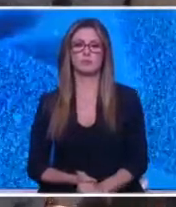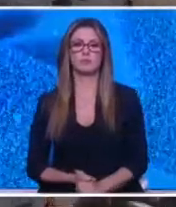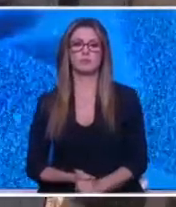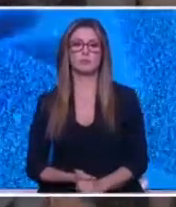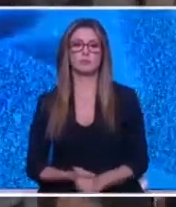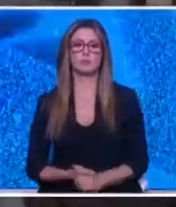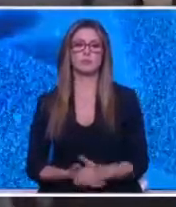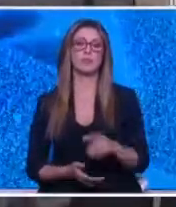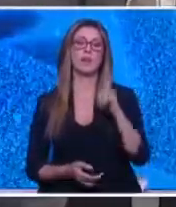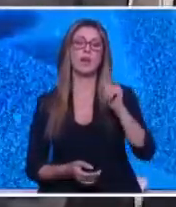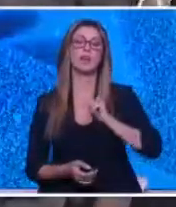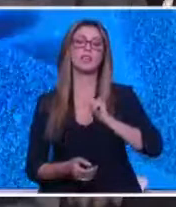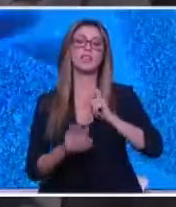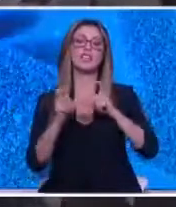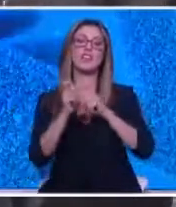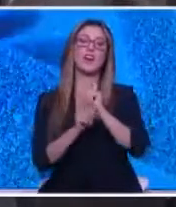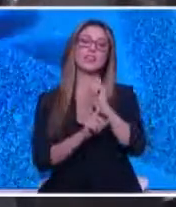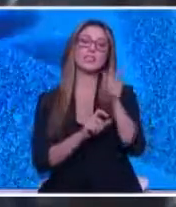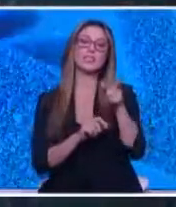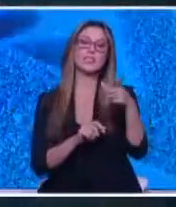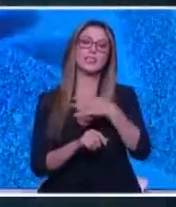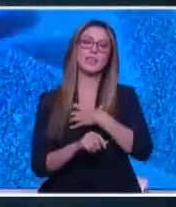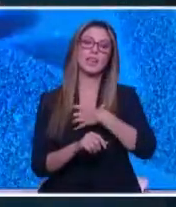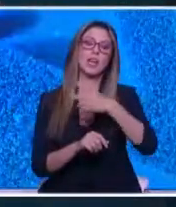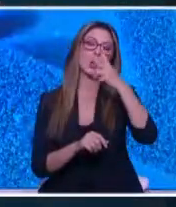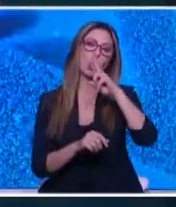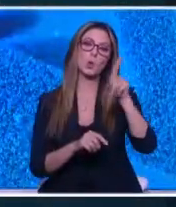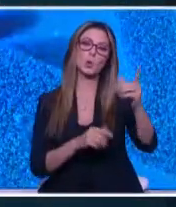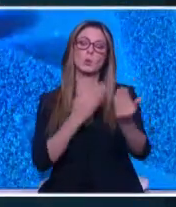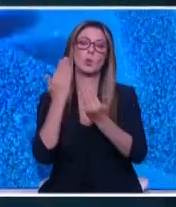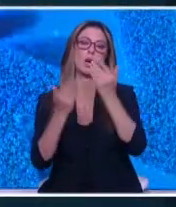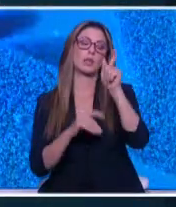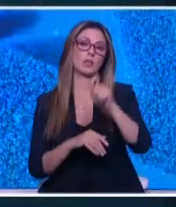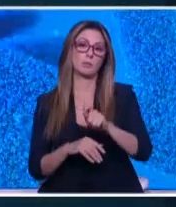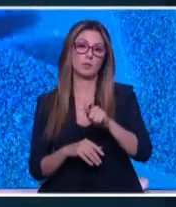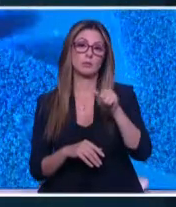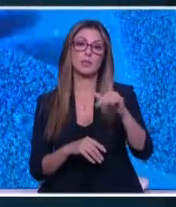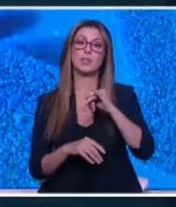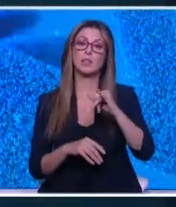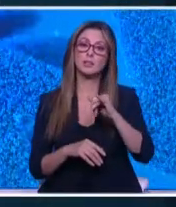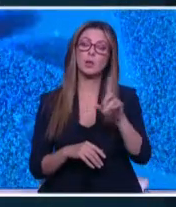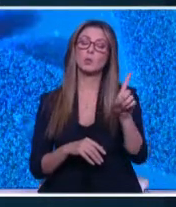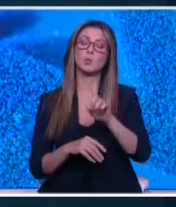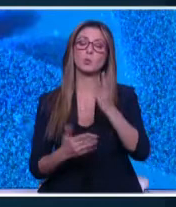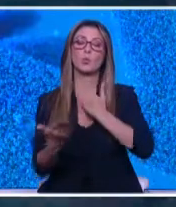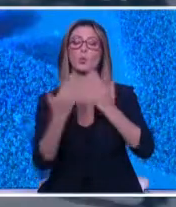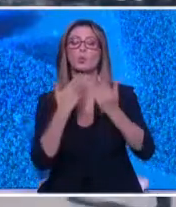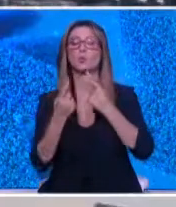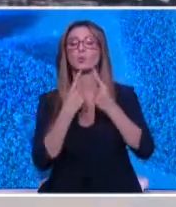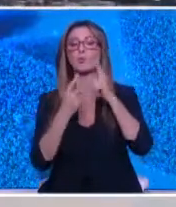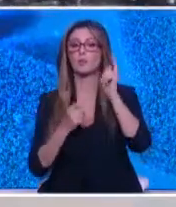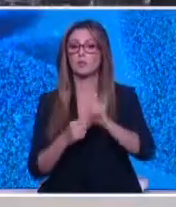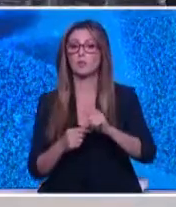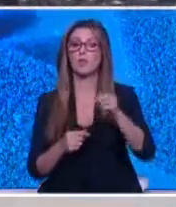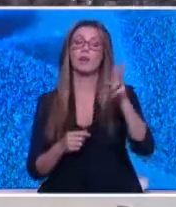Teğmen Ömer Bağra için Şirvan ilçesi Nallıkaya köyünde de bir tören yapıldı. Şehit yakınları Kürtçe ağıt yaktı.